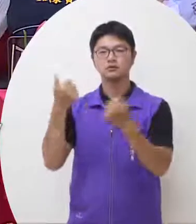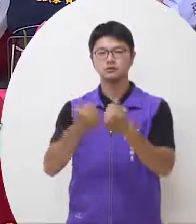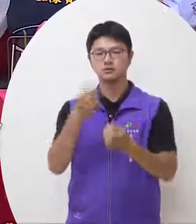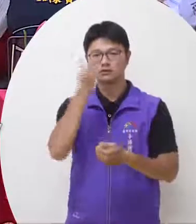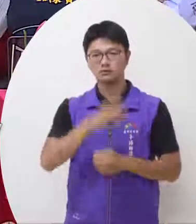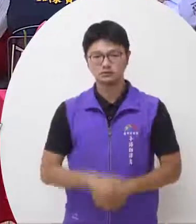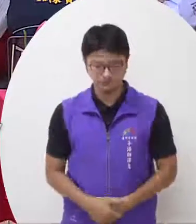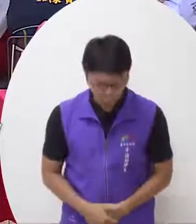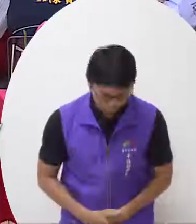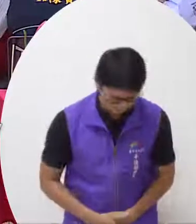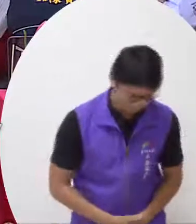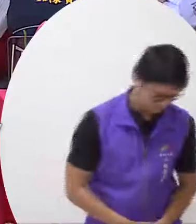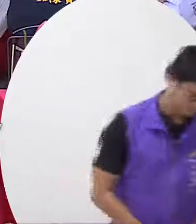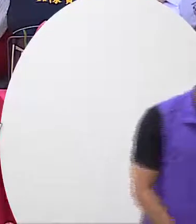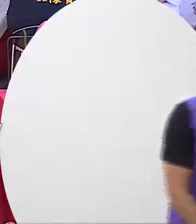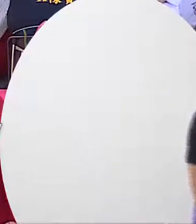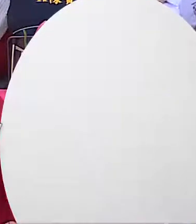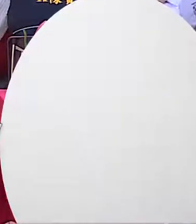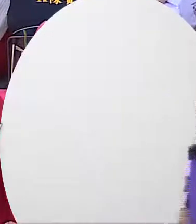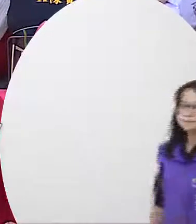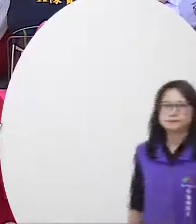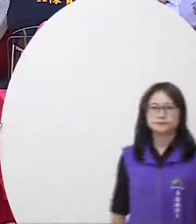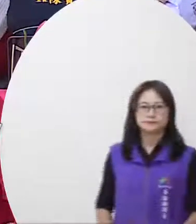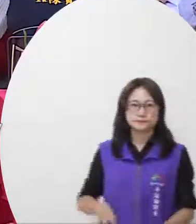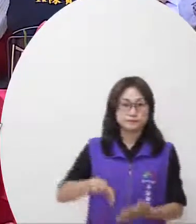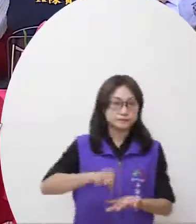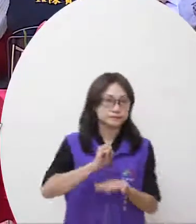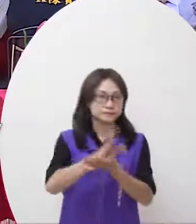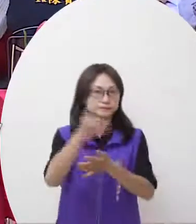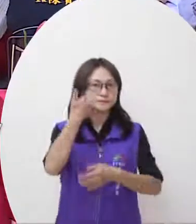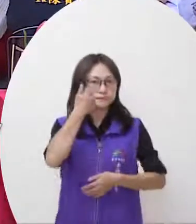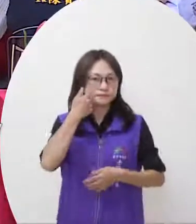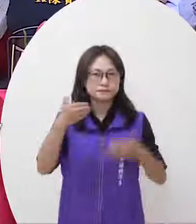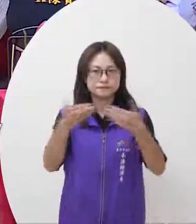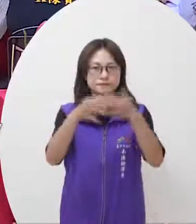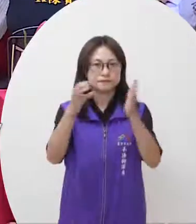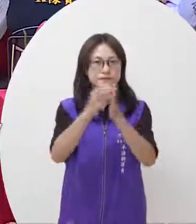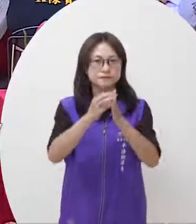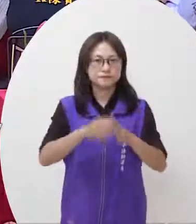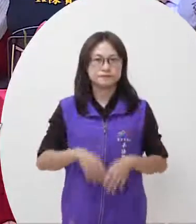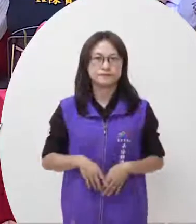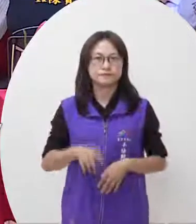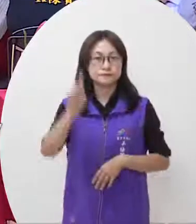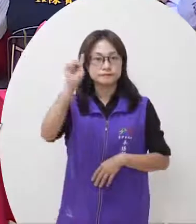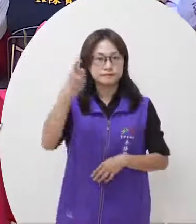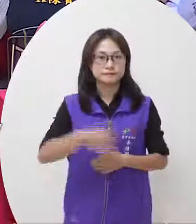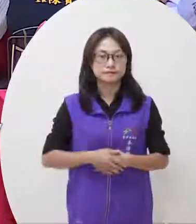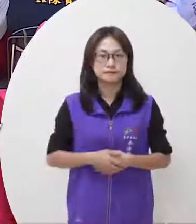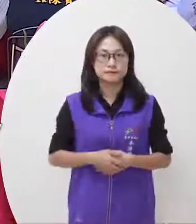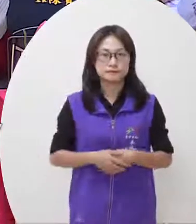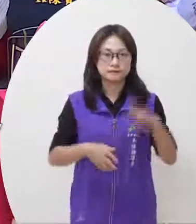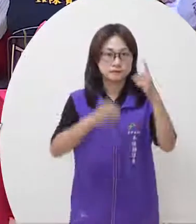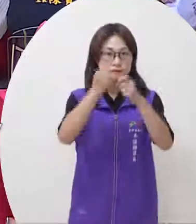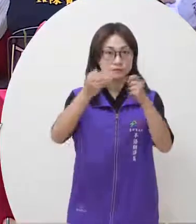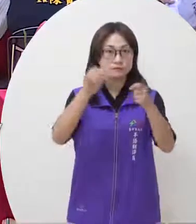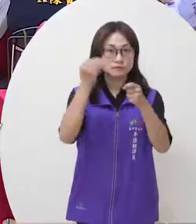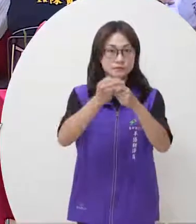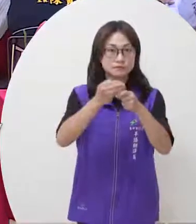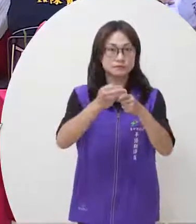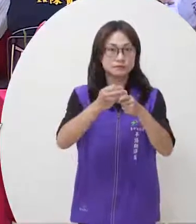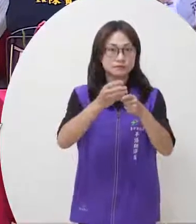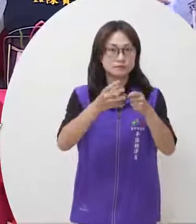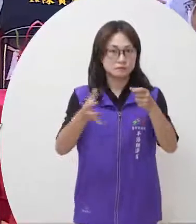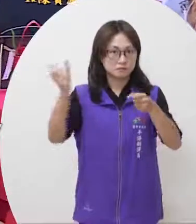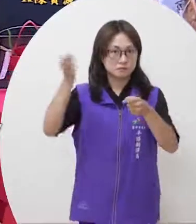案号电交01。提案机关交通局，案由交通部109年度全额补